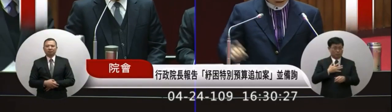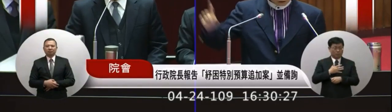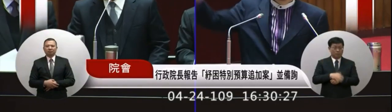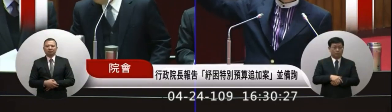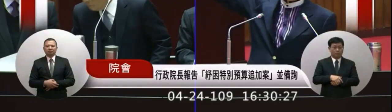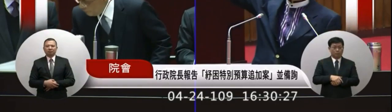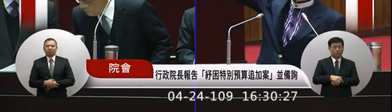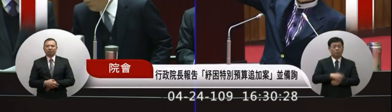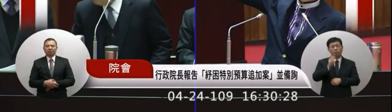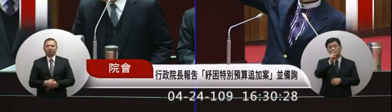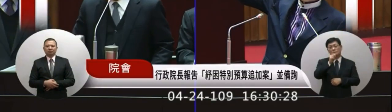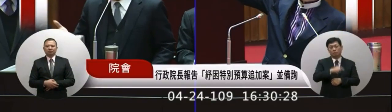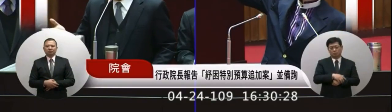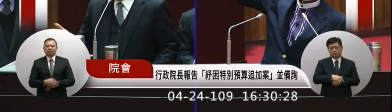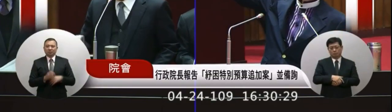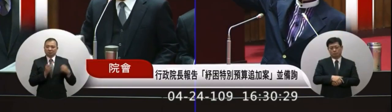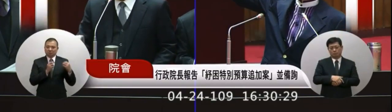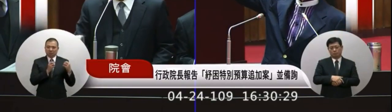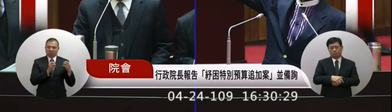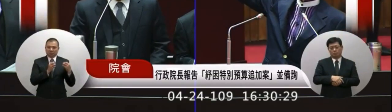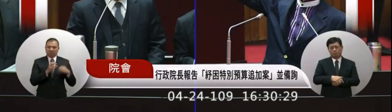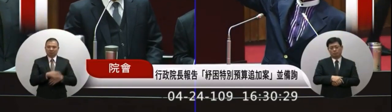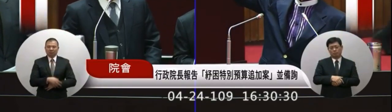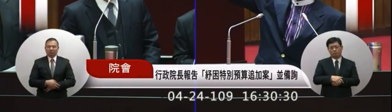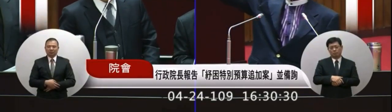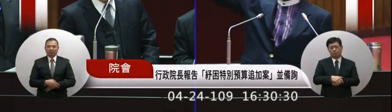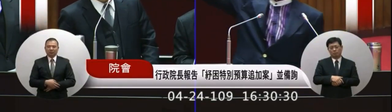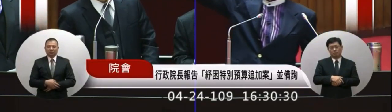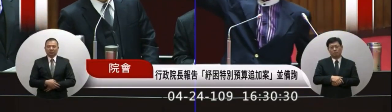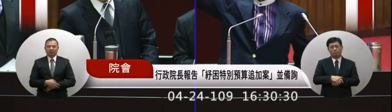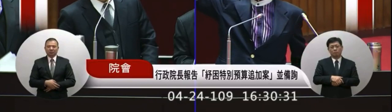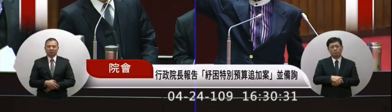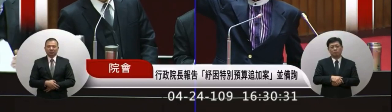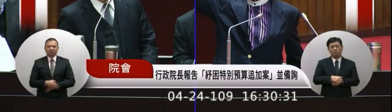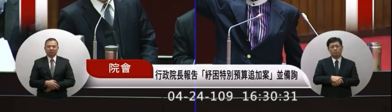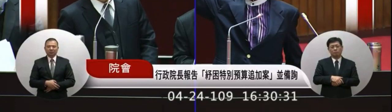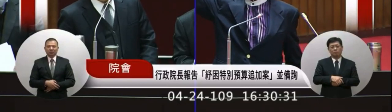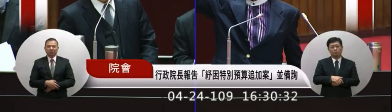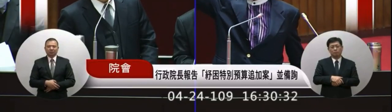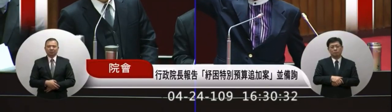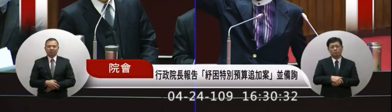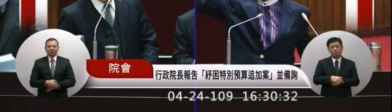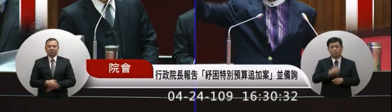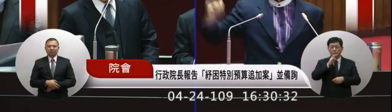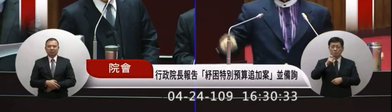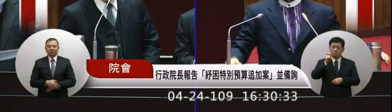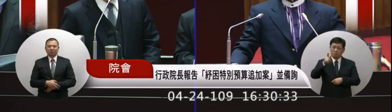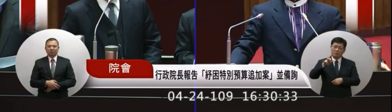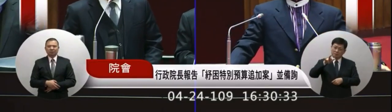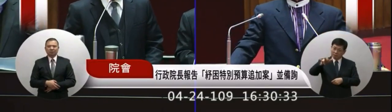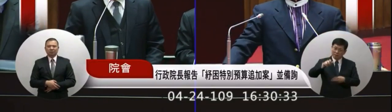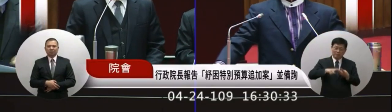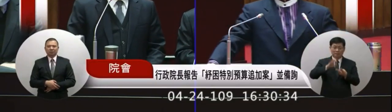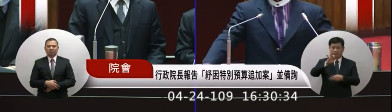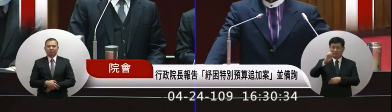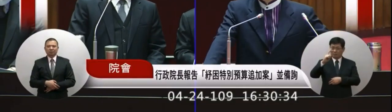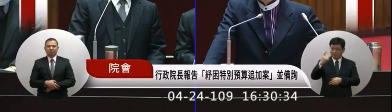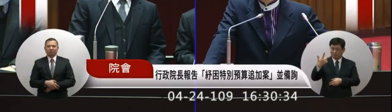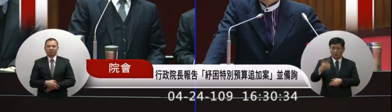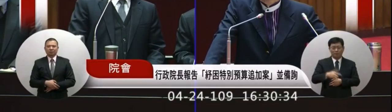五兆三千。 看，买无人机，买飞机